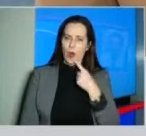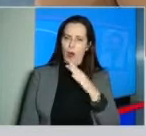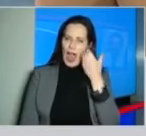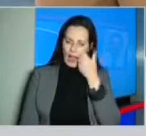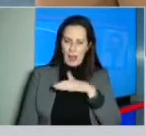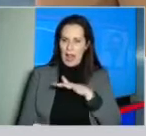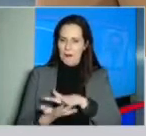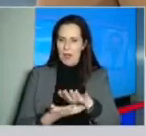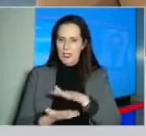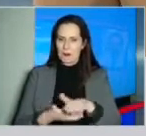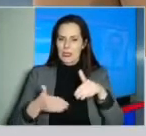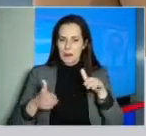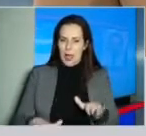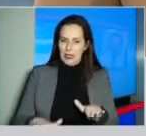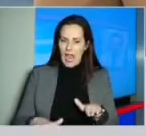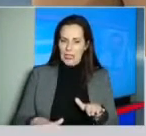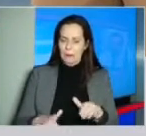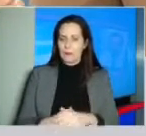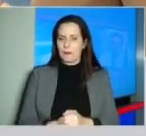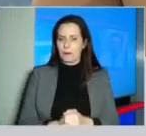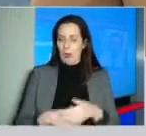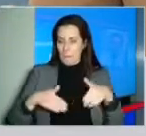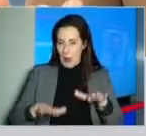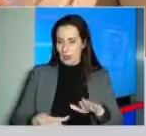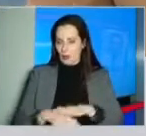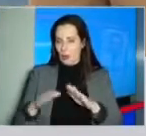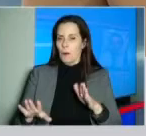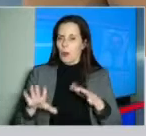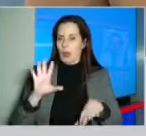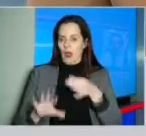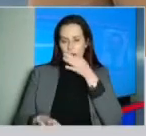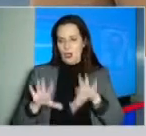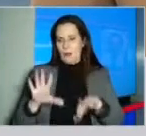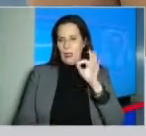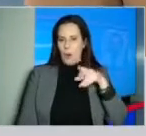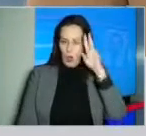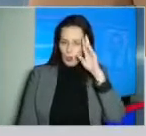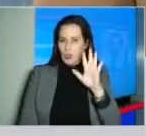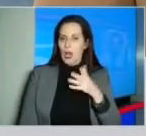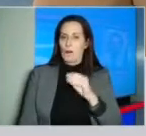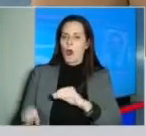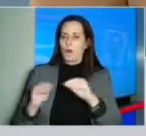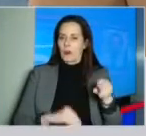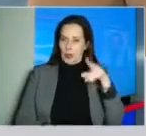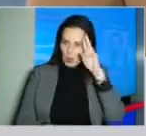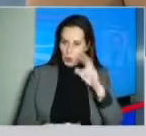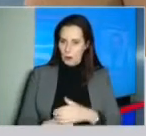חבל לבזבז את הקולות, זה קולות של הימין, בואו תצביעו אל הליכוד. כמה עוברים אז